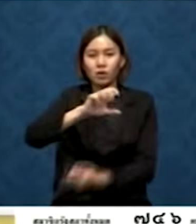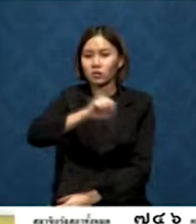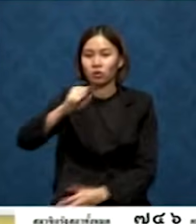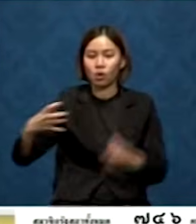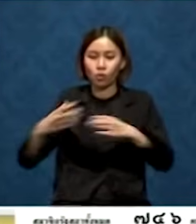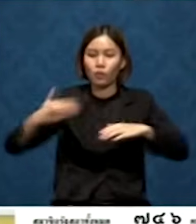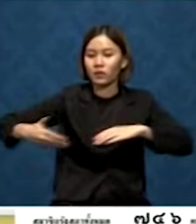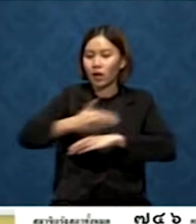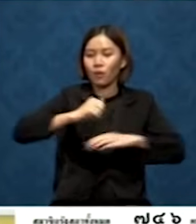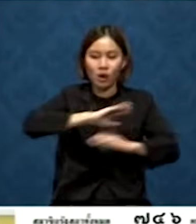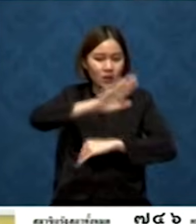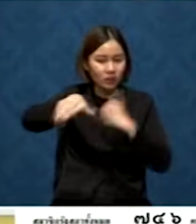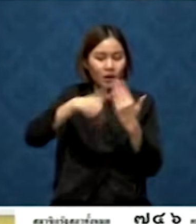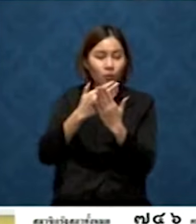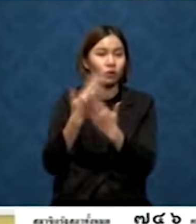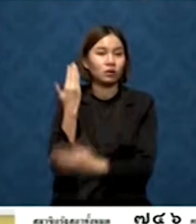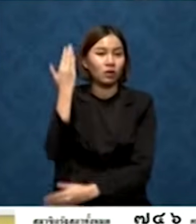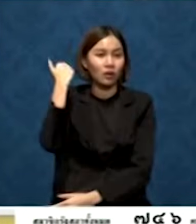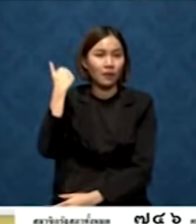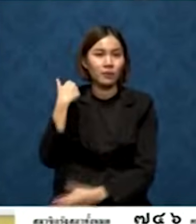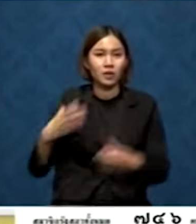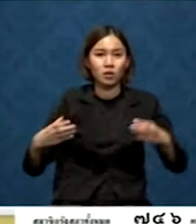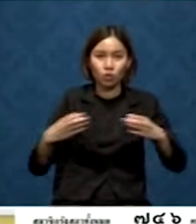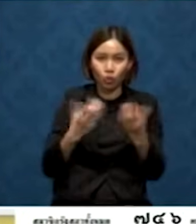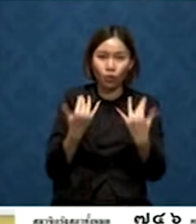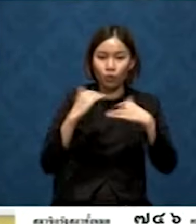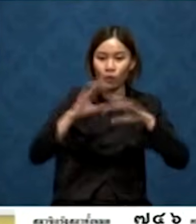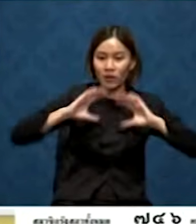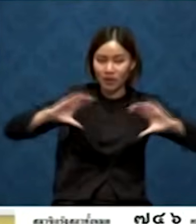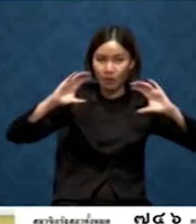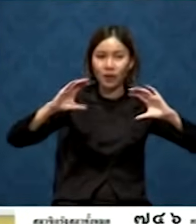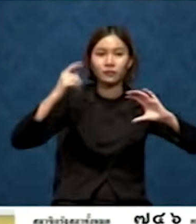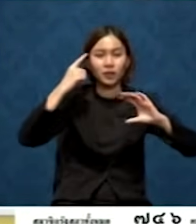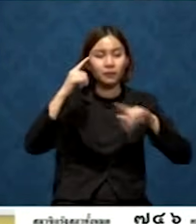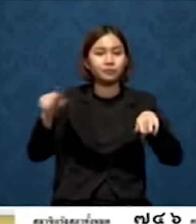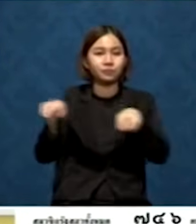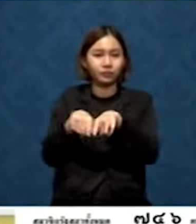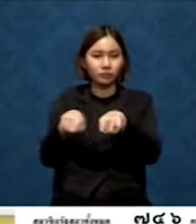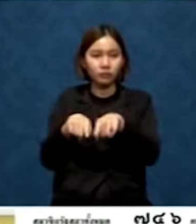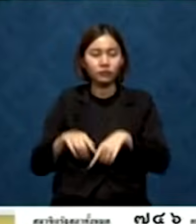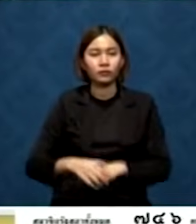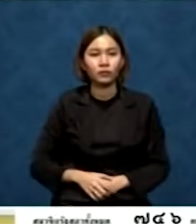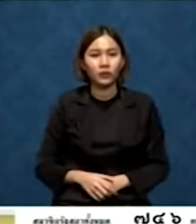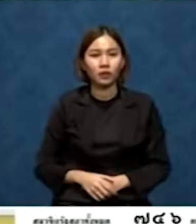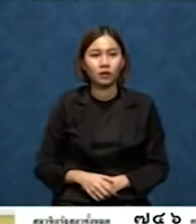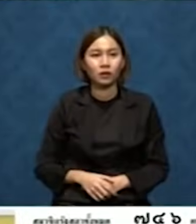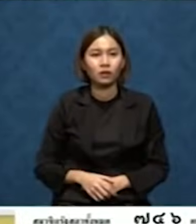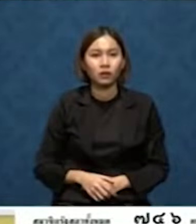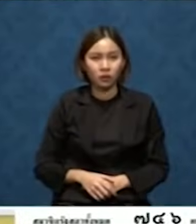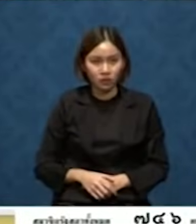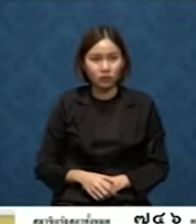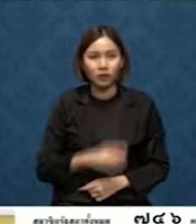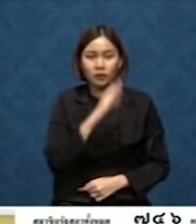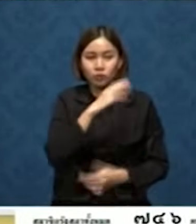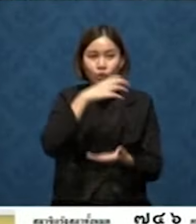พรรคการเมืองหลักในสถานณเวลานั้นและก็มีหลายพรรคที่ร่วมรัฐบาลกับท่านณเวลานี้จากนั้นก็ท่านประธานหาก